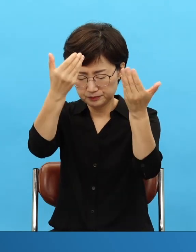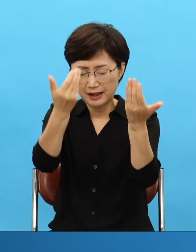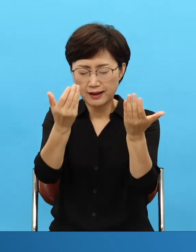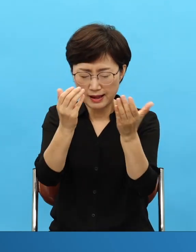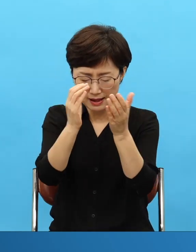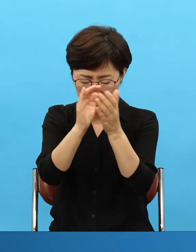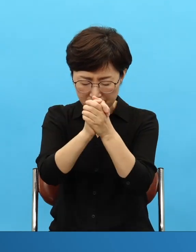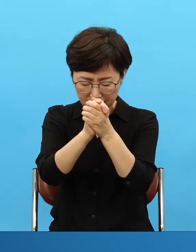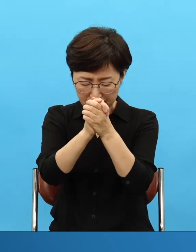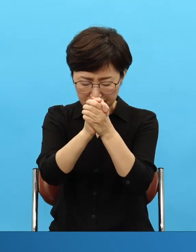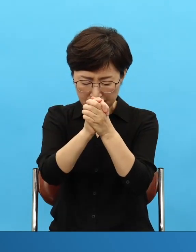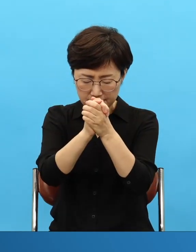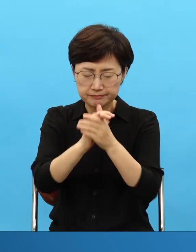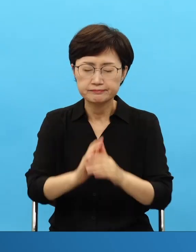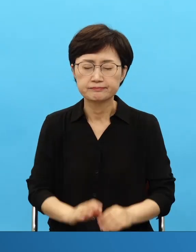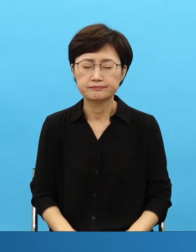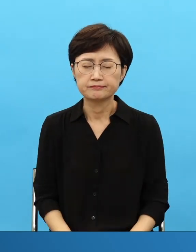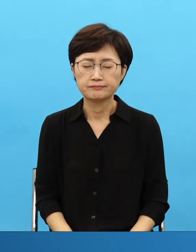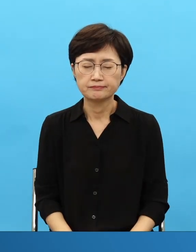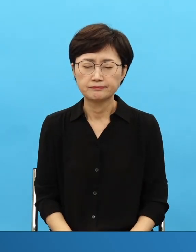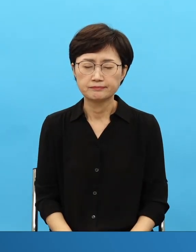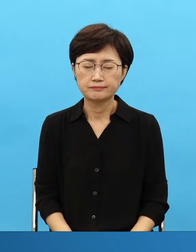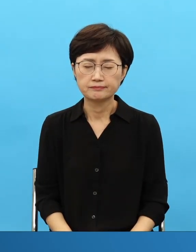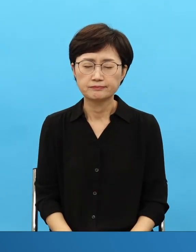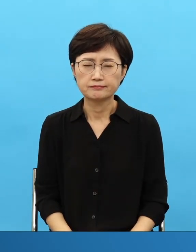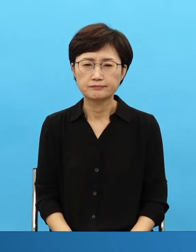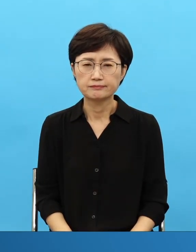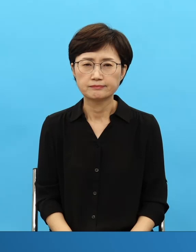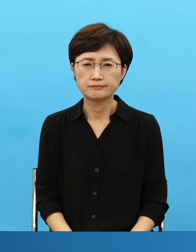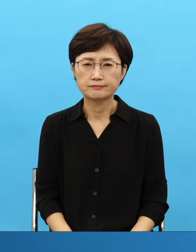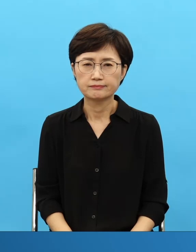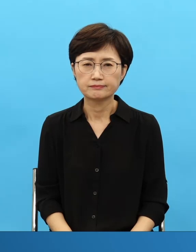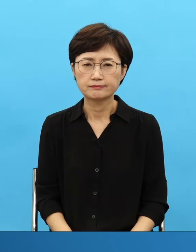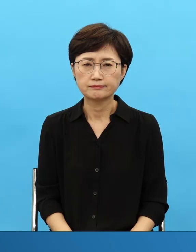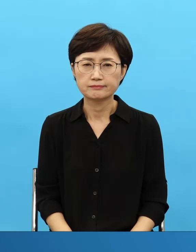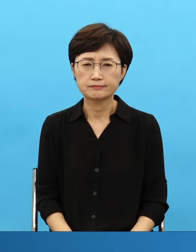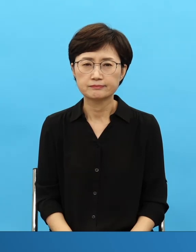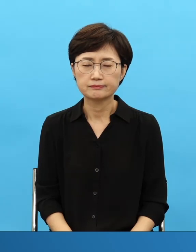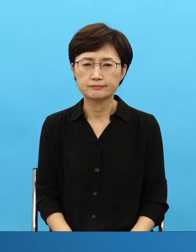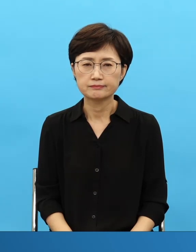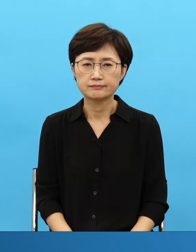of the name of the powerful Lord Jesus Christ. Amen. Amen.